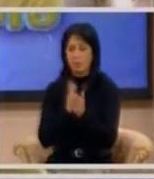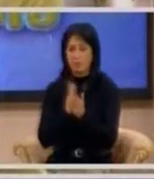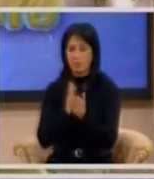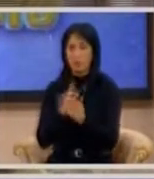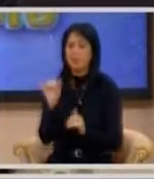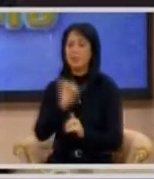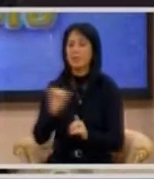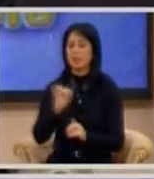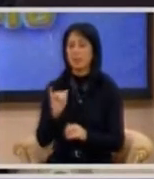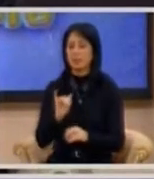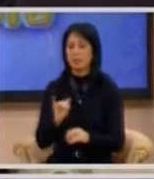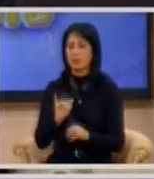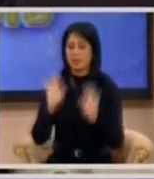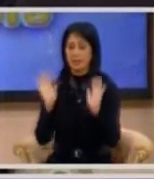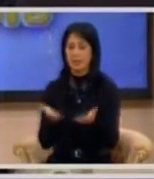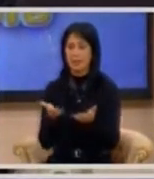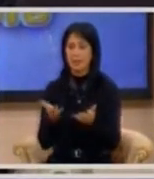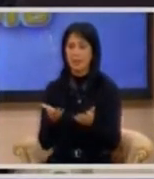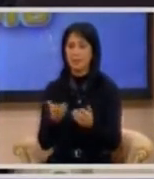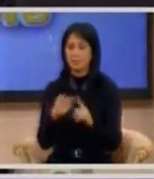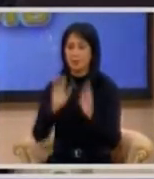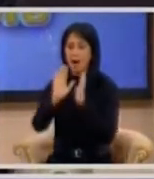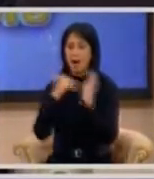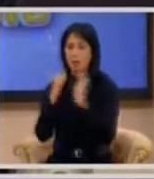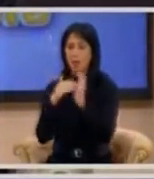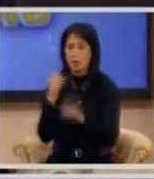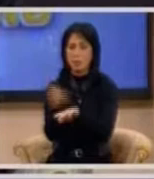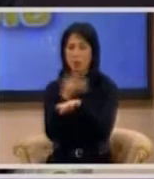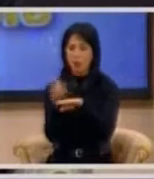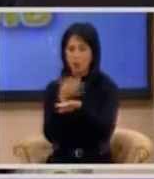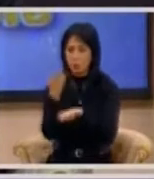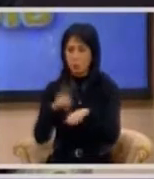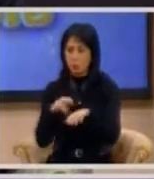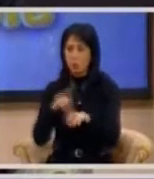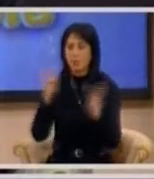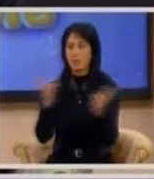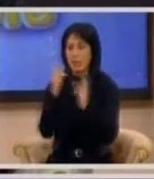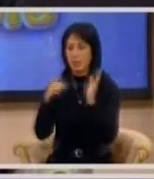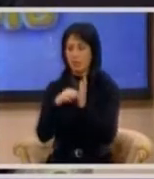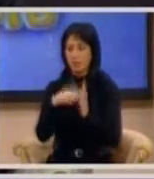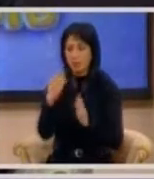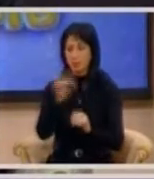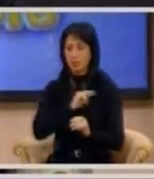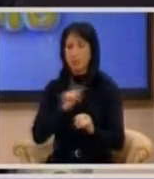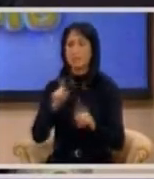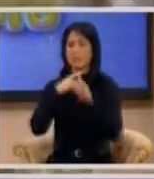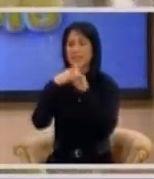სადაც ხდება გამოძახება იგი საპატრულო პოლიციის, სახანძრო სამშვიდობო სამსახურის, ასევე სასახლო